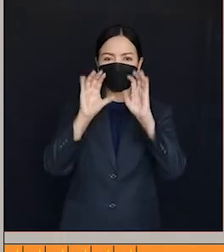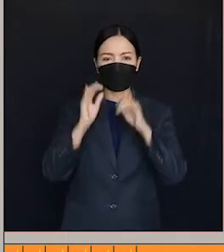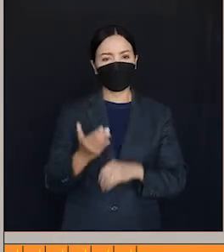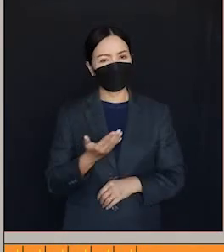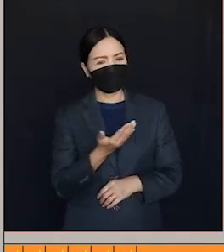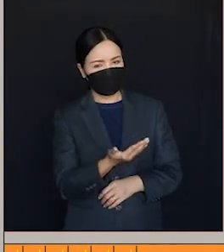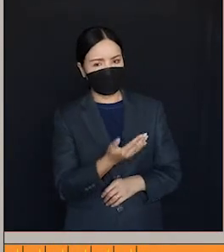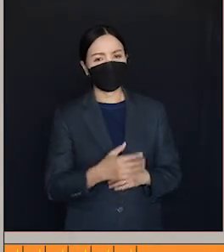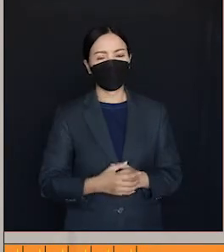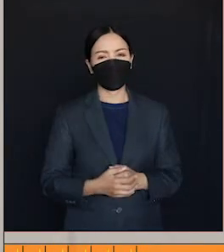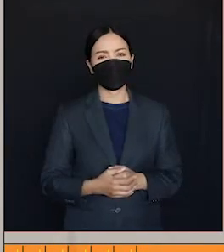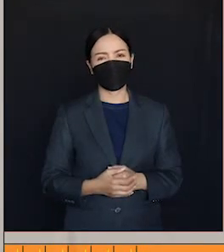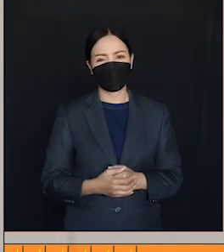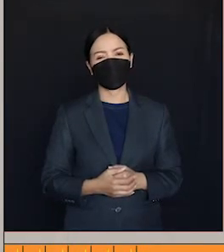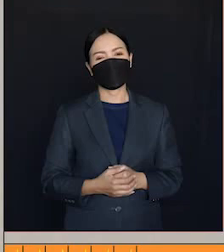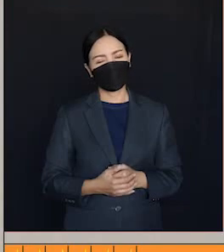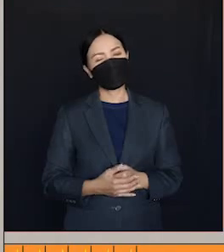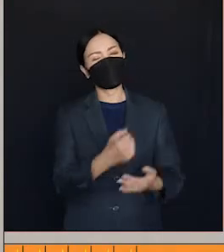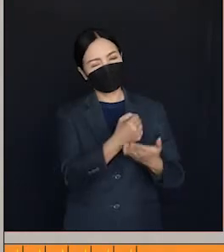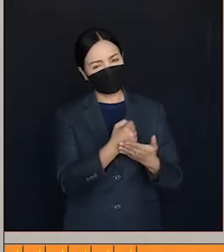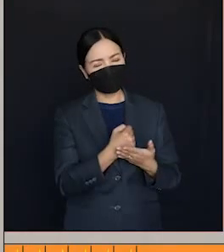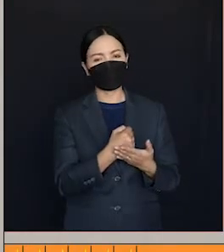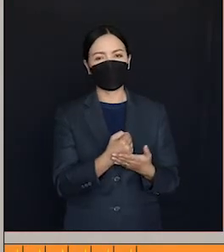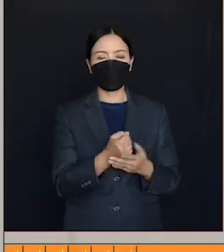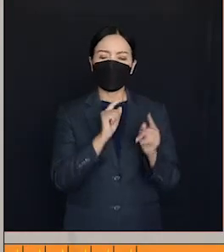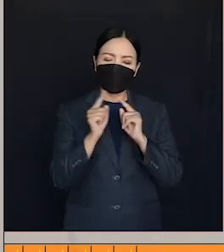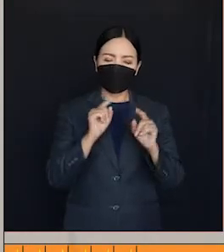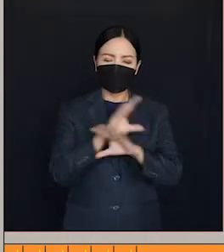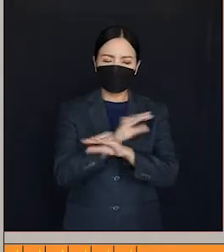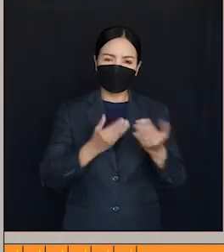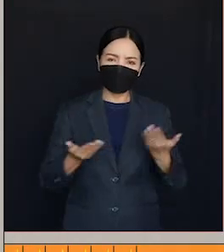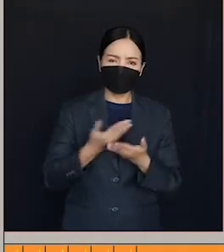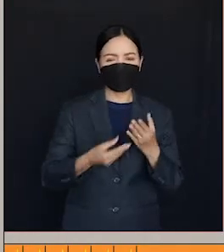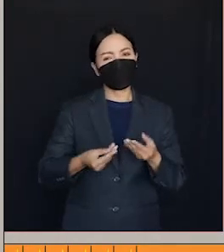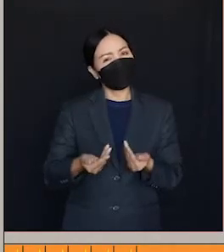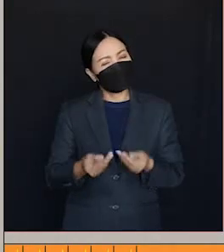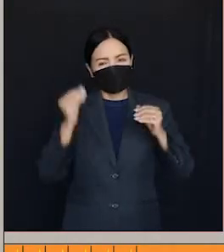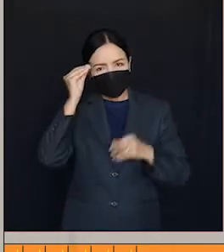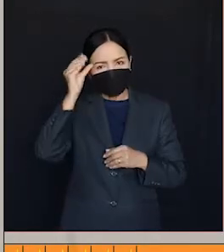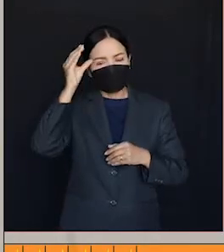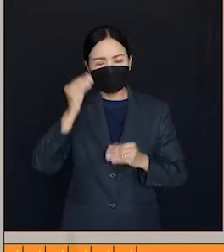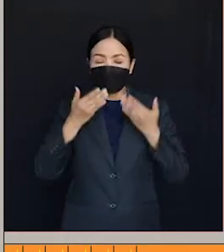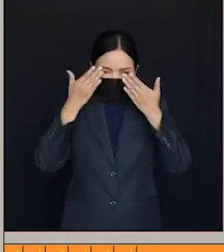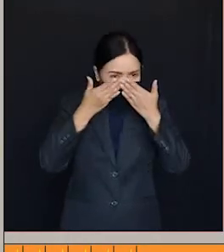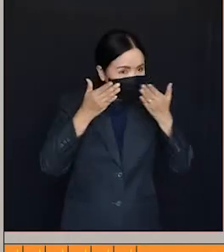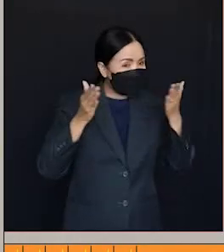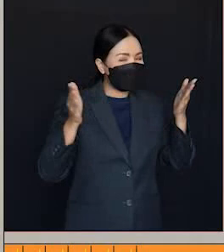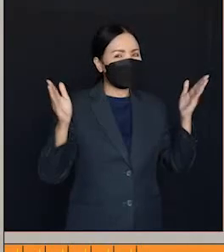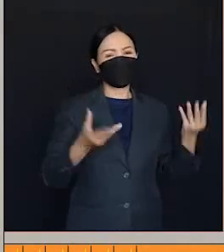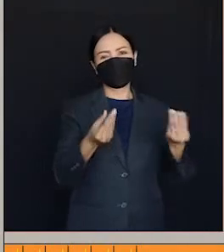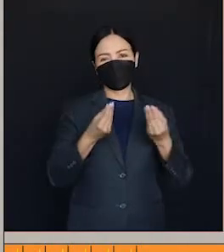ะรวมไปถึงน้องพีทนะคะที่มาร่วมพูดคุยแล้วก็แชร์ความรู้เปิดโลกกับเรา